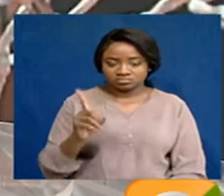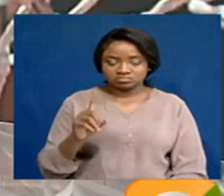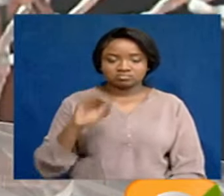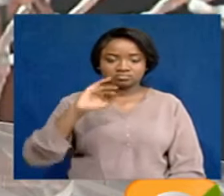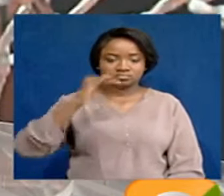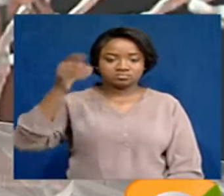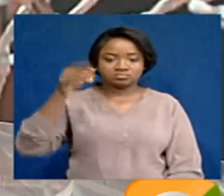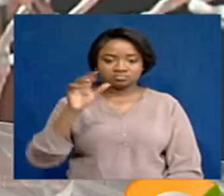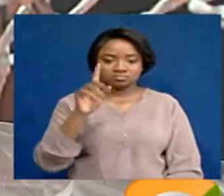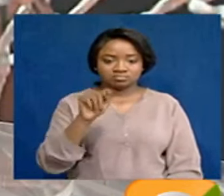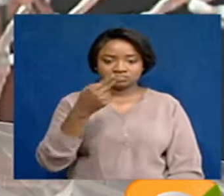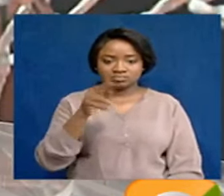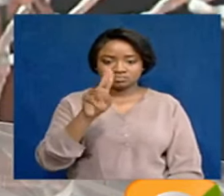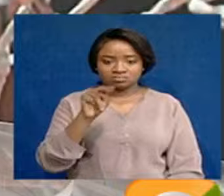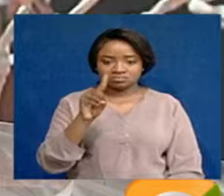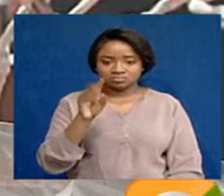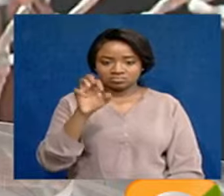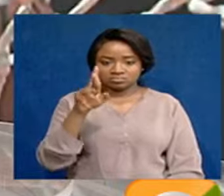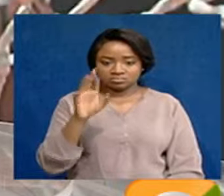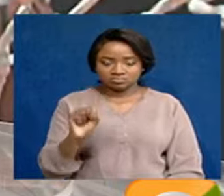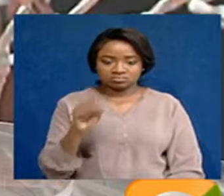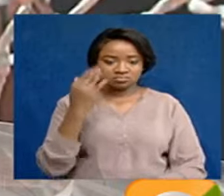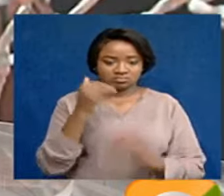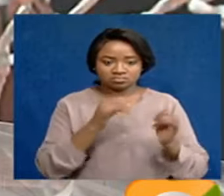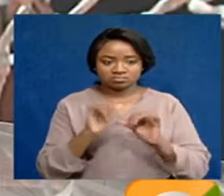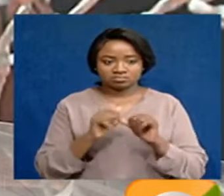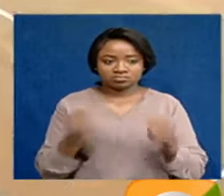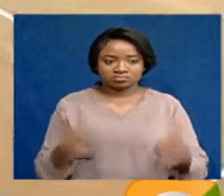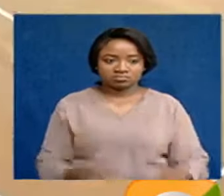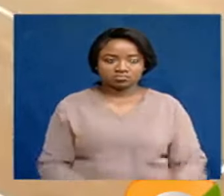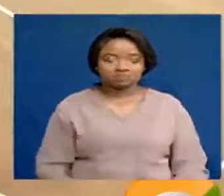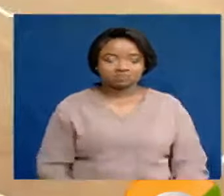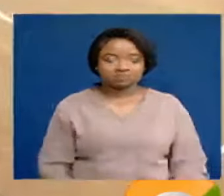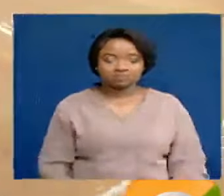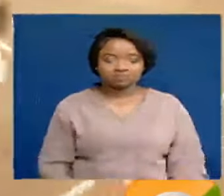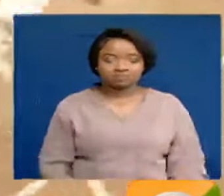matokeo bora. Derek Odhiambo ana maelezo zaidi.